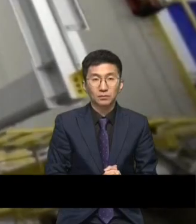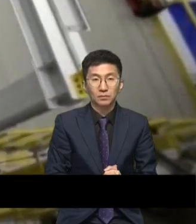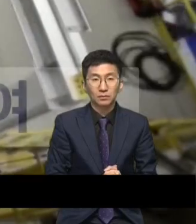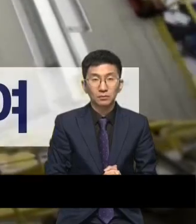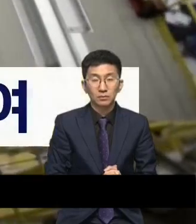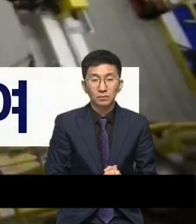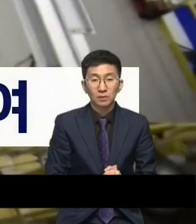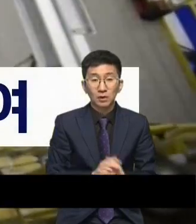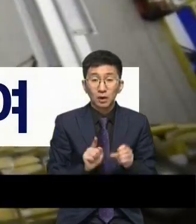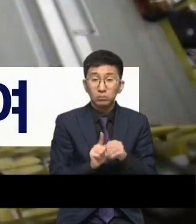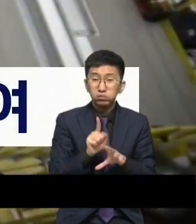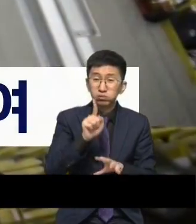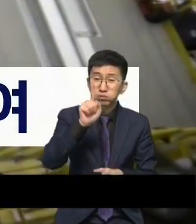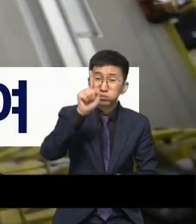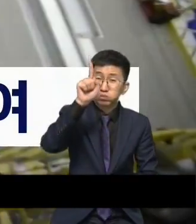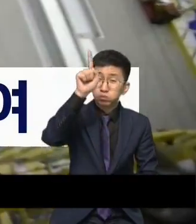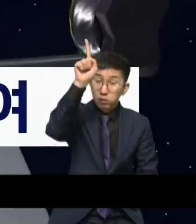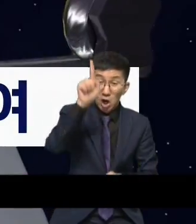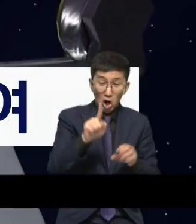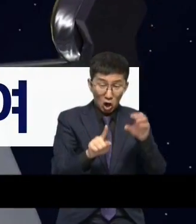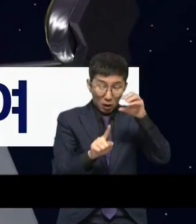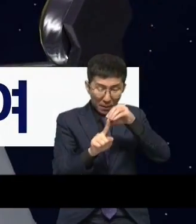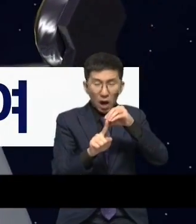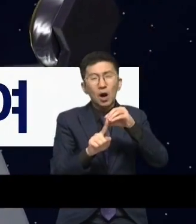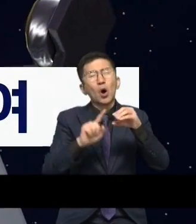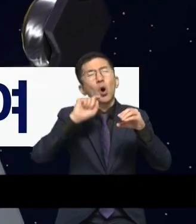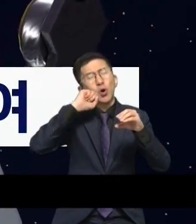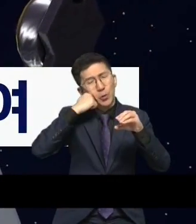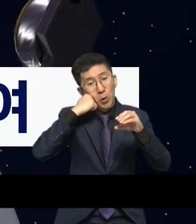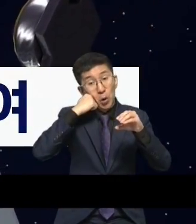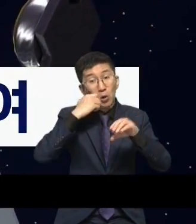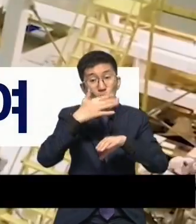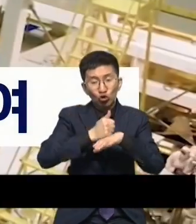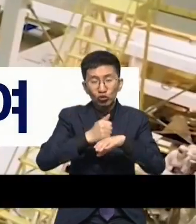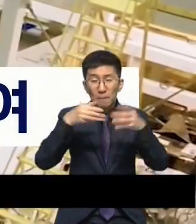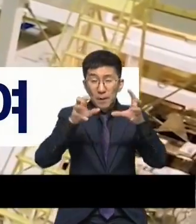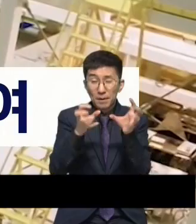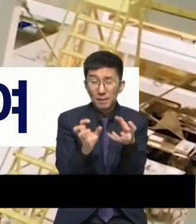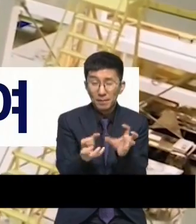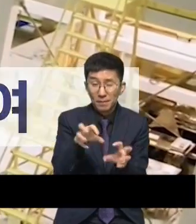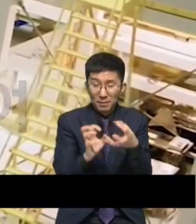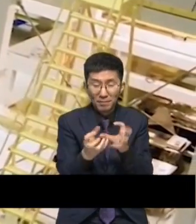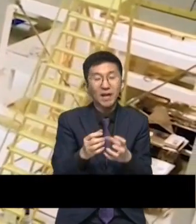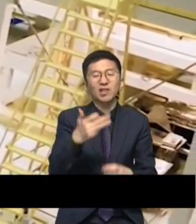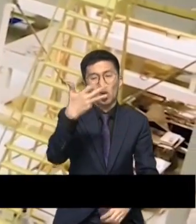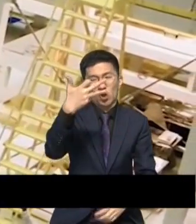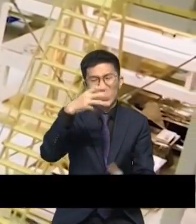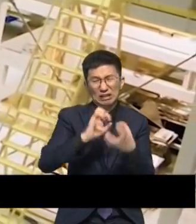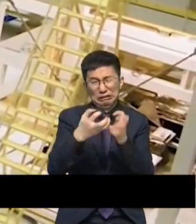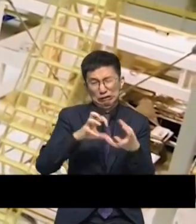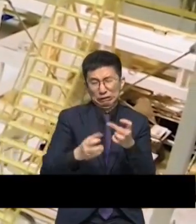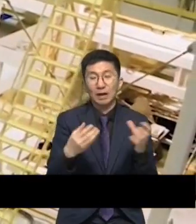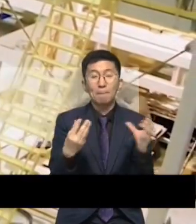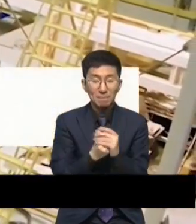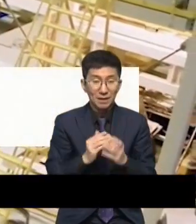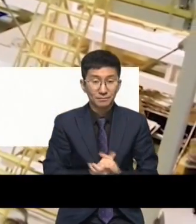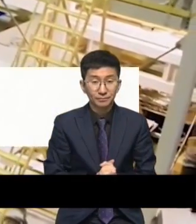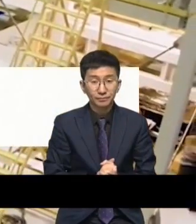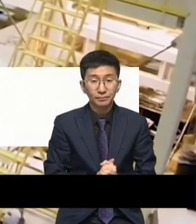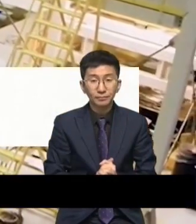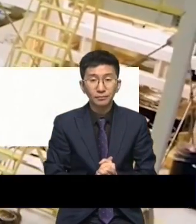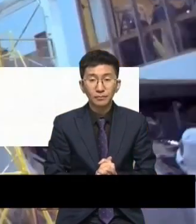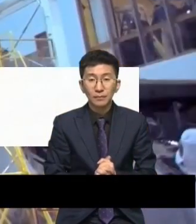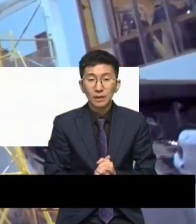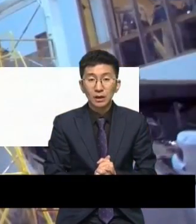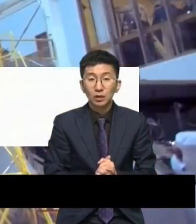제임스 웹은 로켓의 싣기엔 크기가 너무 커서 접을 수 있도록 육각형 18개를 이어붙였습니다. 망원경의 주경은 적외선